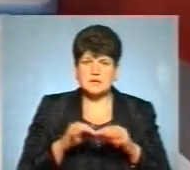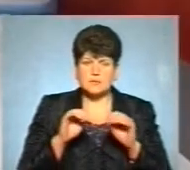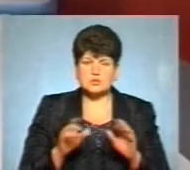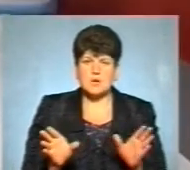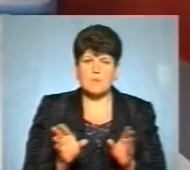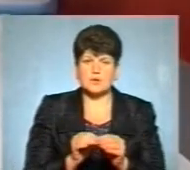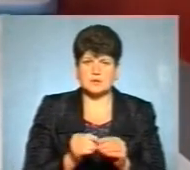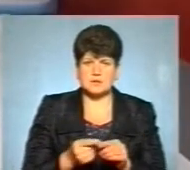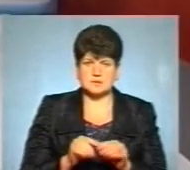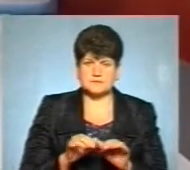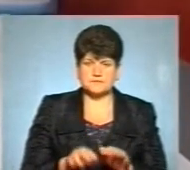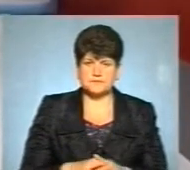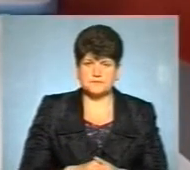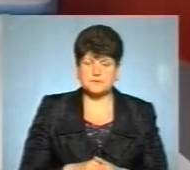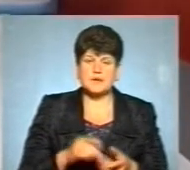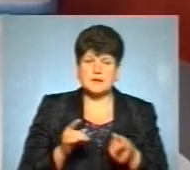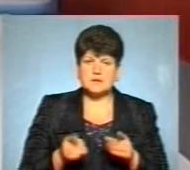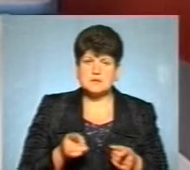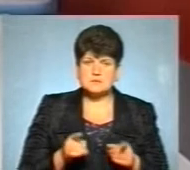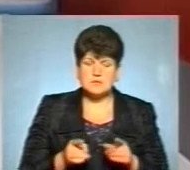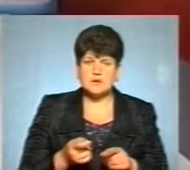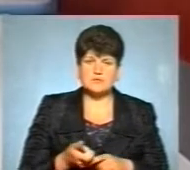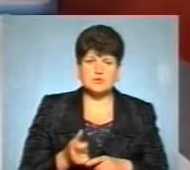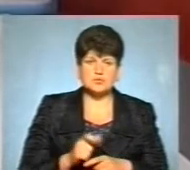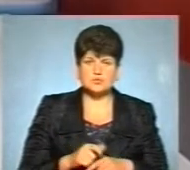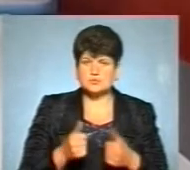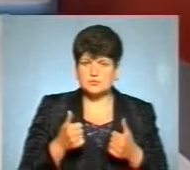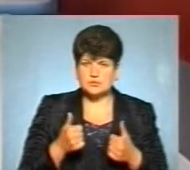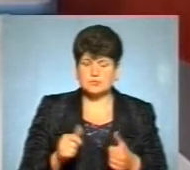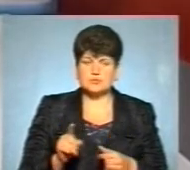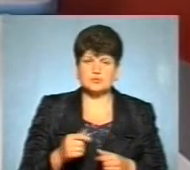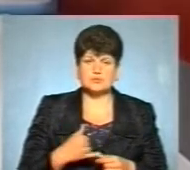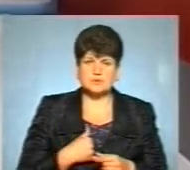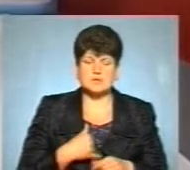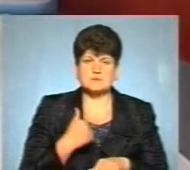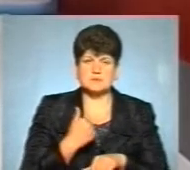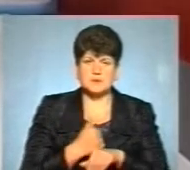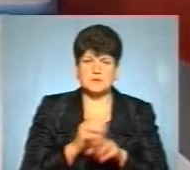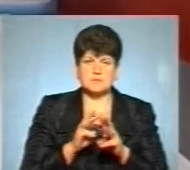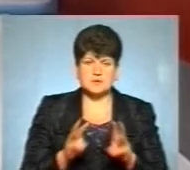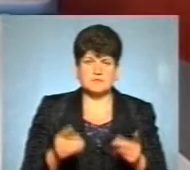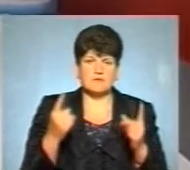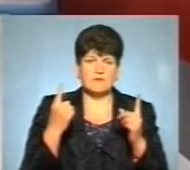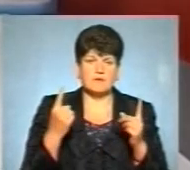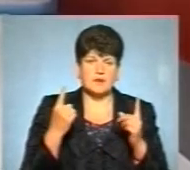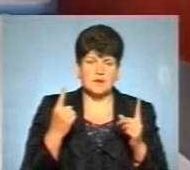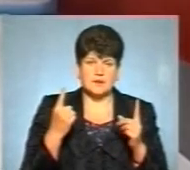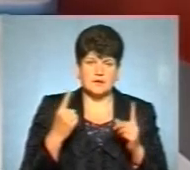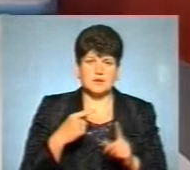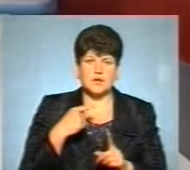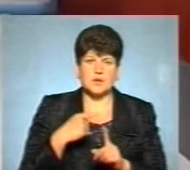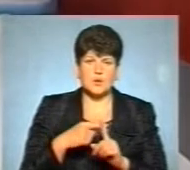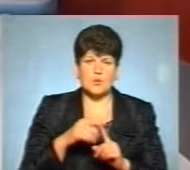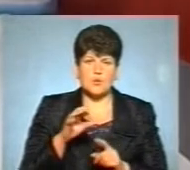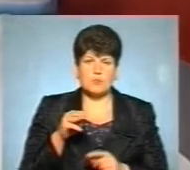речі? Насправді дуже добре, що в нас прем'єр-міністр великий оптиміст. І це, напевно, буде вселяти надію